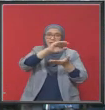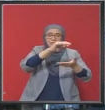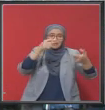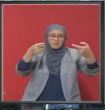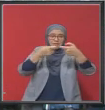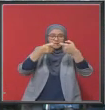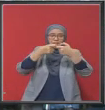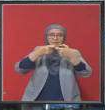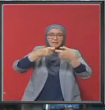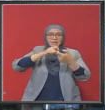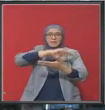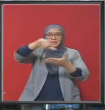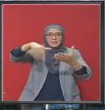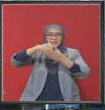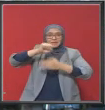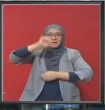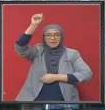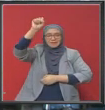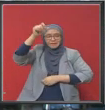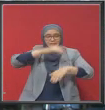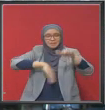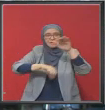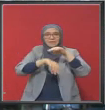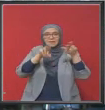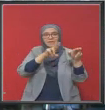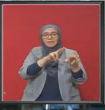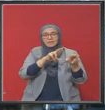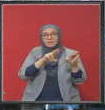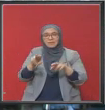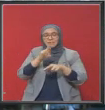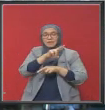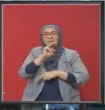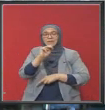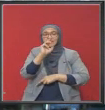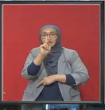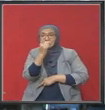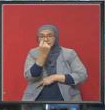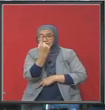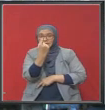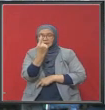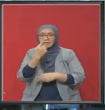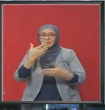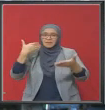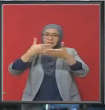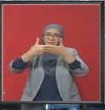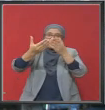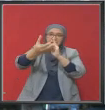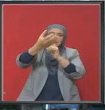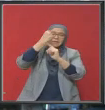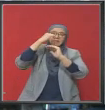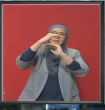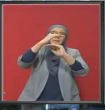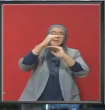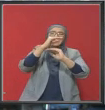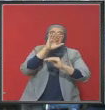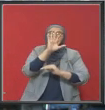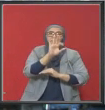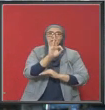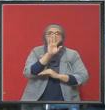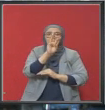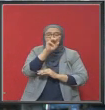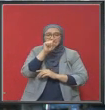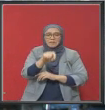kepada ipts Setelah dinyatakan tapi saya sebagai seorang bekas bicara kyb Saya ingin